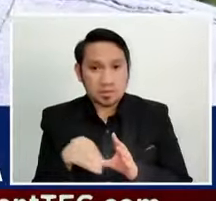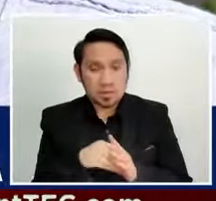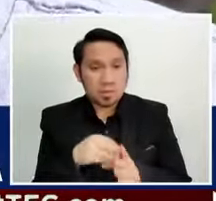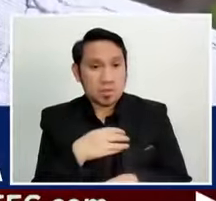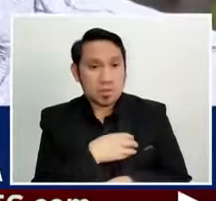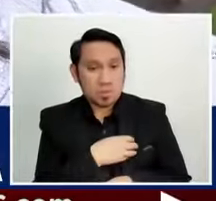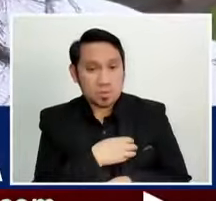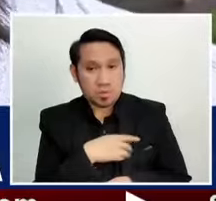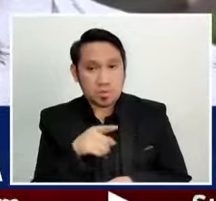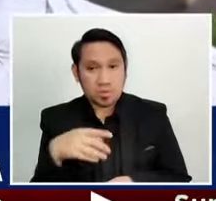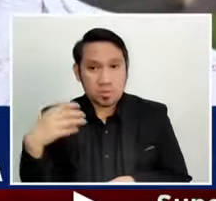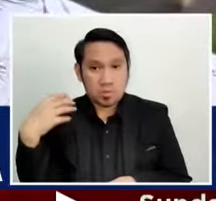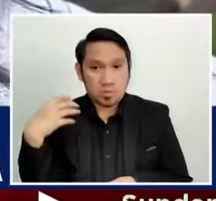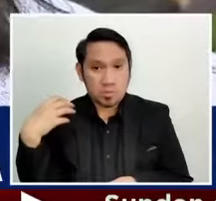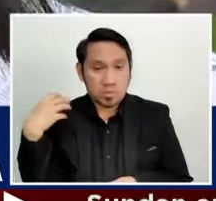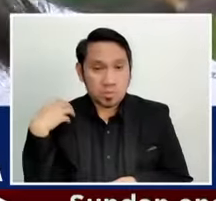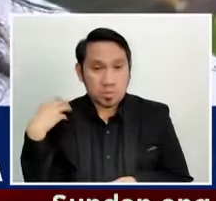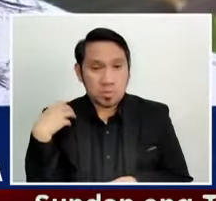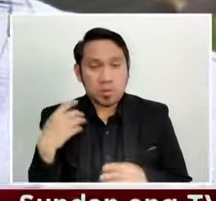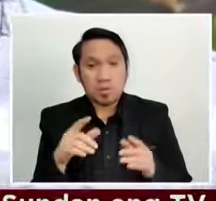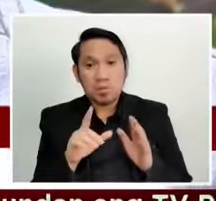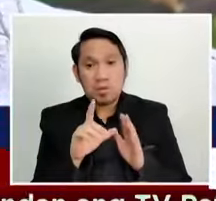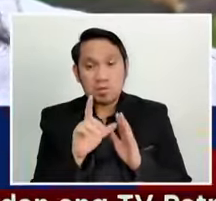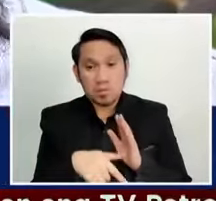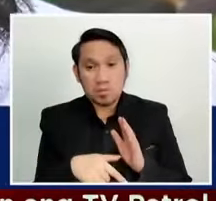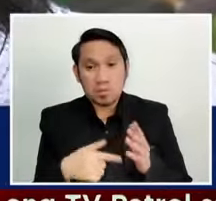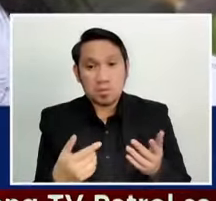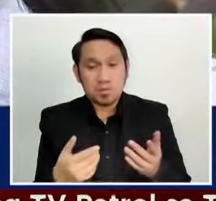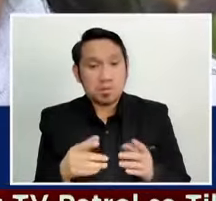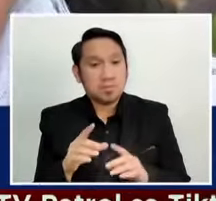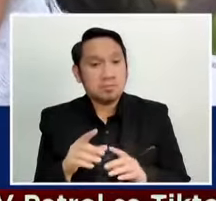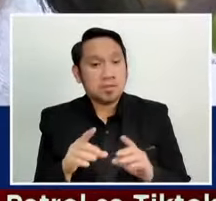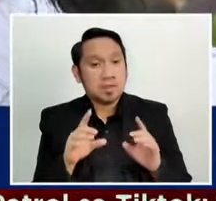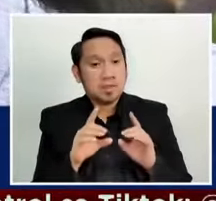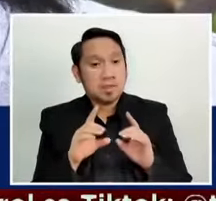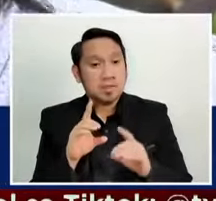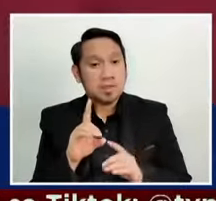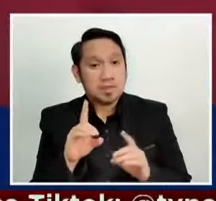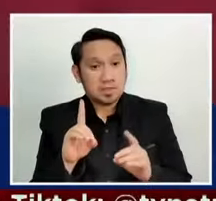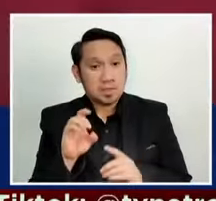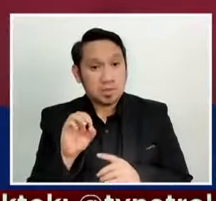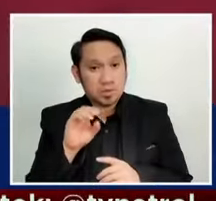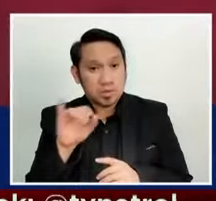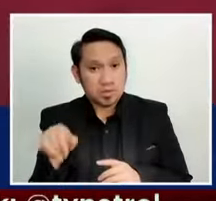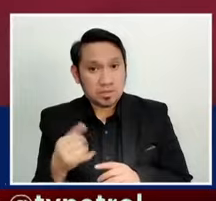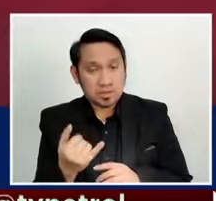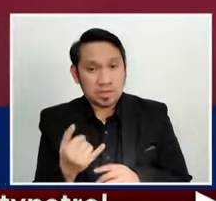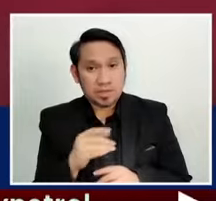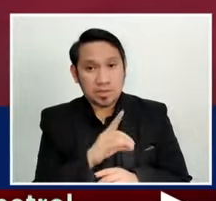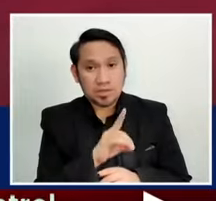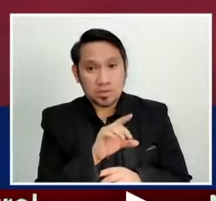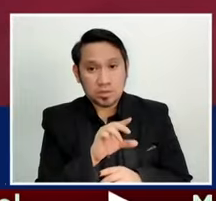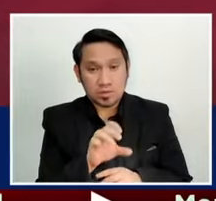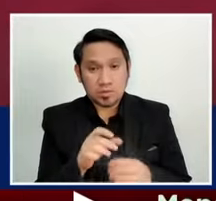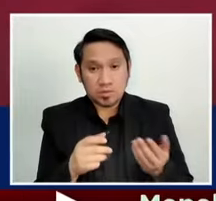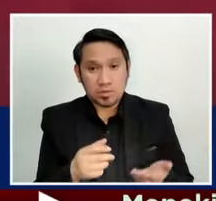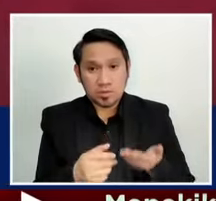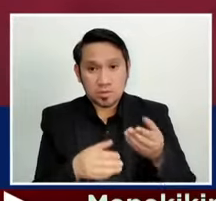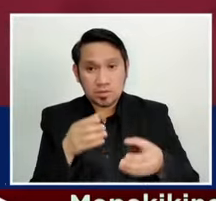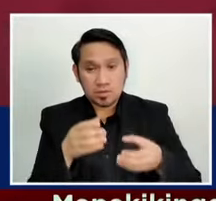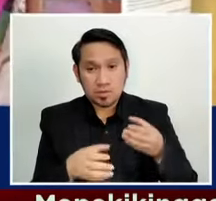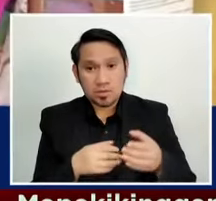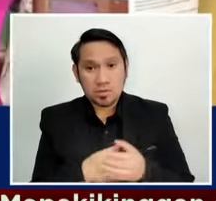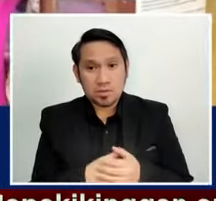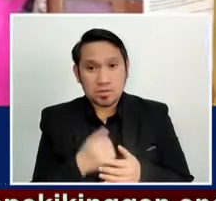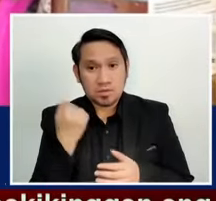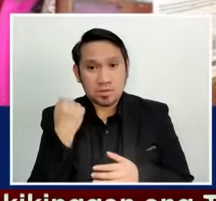ang amo ni Vergara. Pinaubaya naman ng Department of Justice sa Department of Labor and Employment ang pagsulong sa kasong paglabag